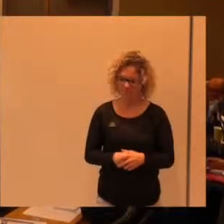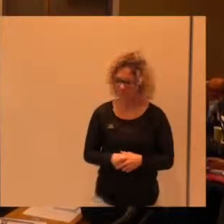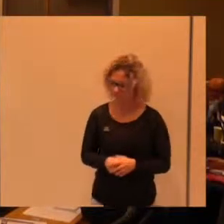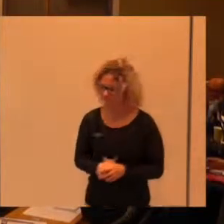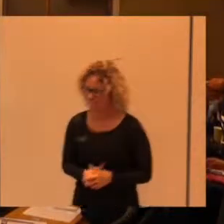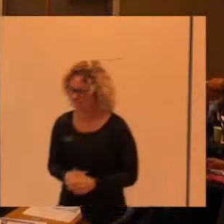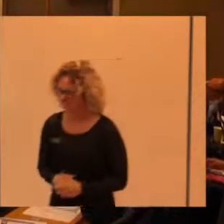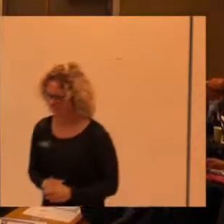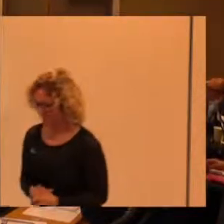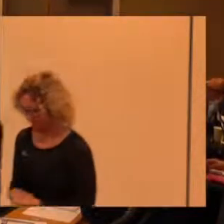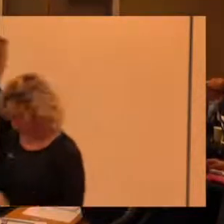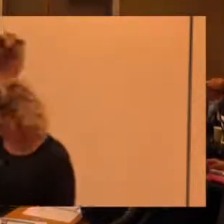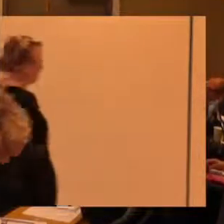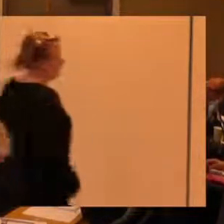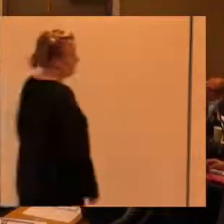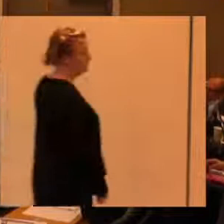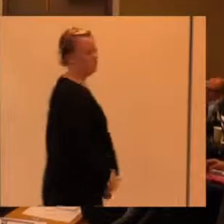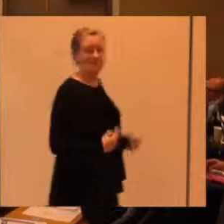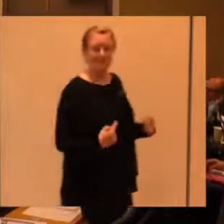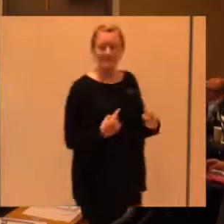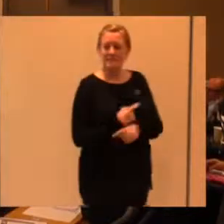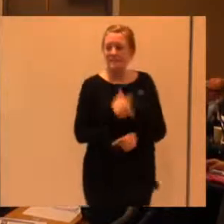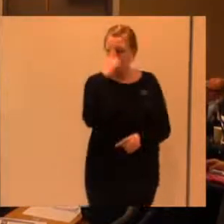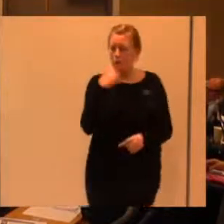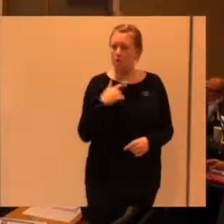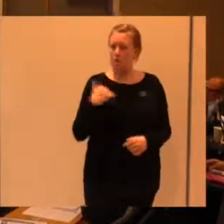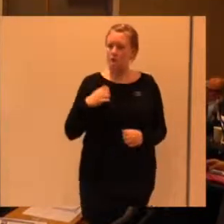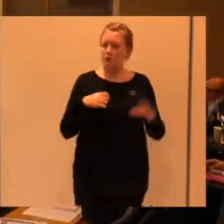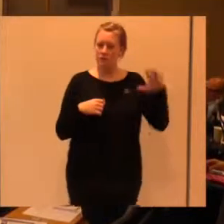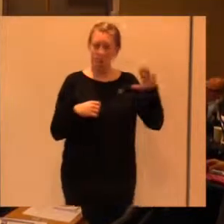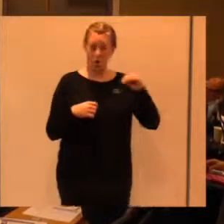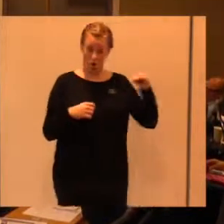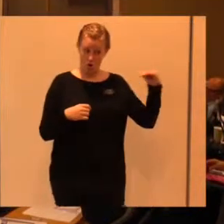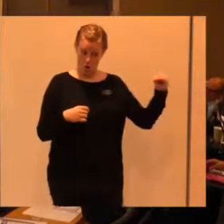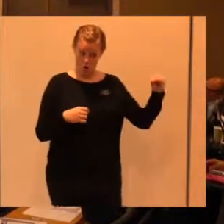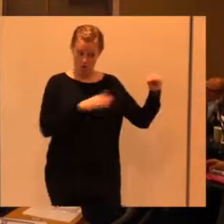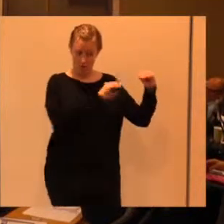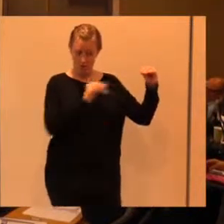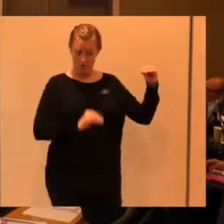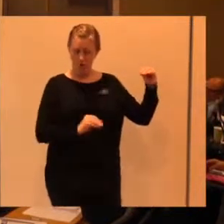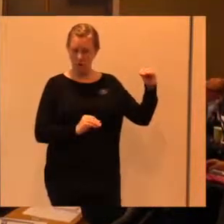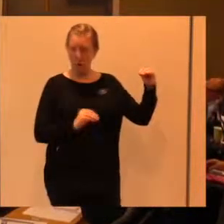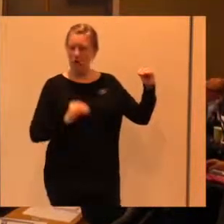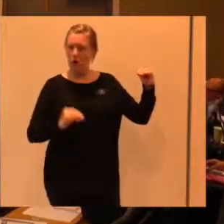här handlar det kanske om att flytta en del sådana där som ligger på AAA ner till